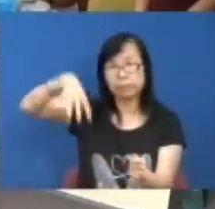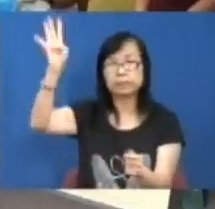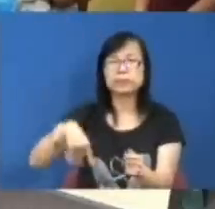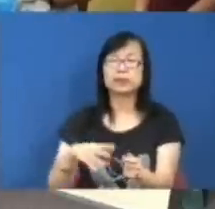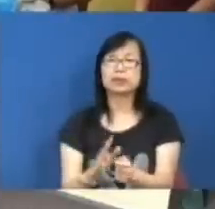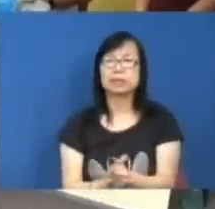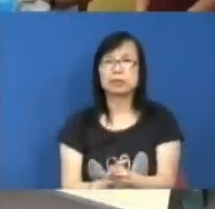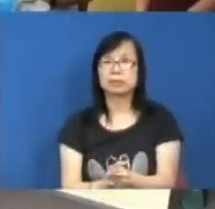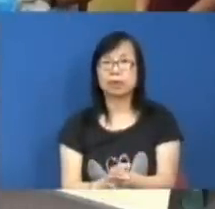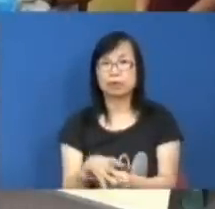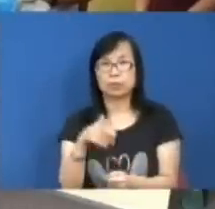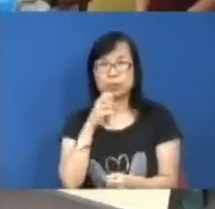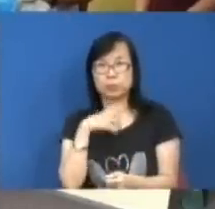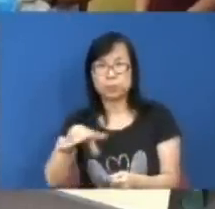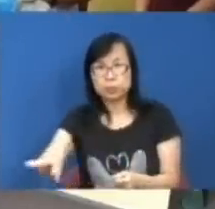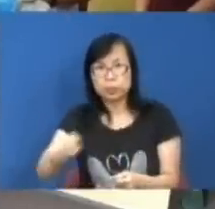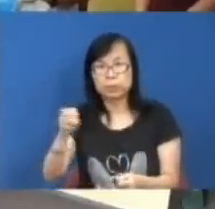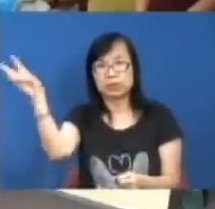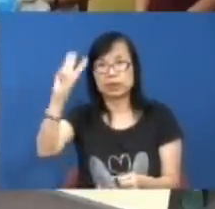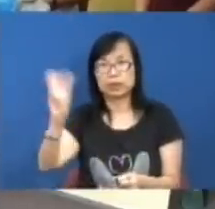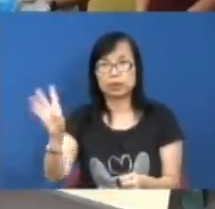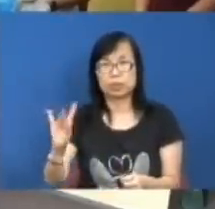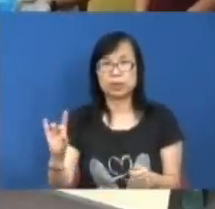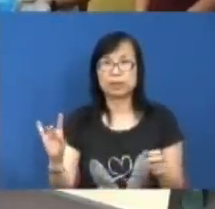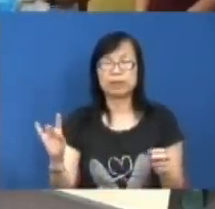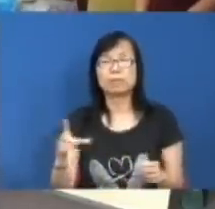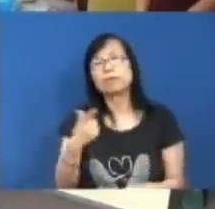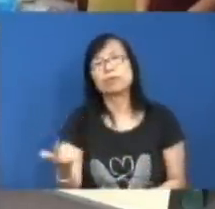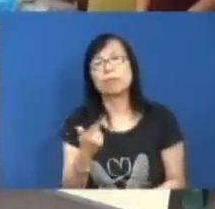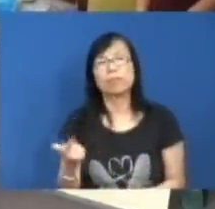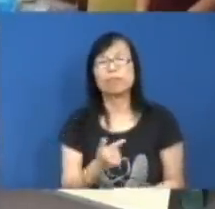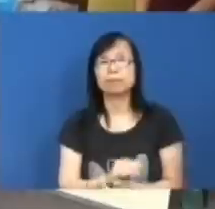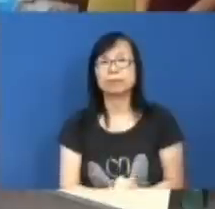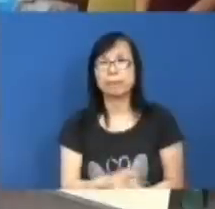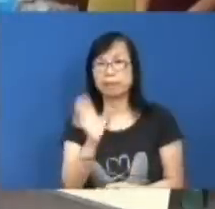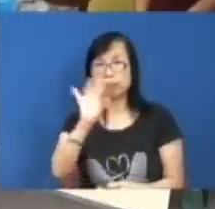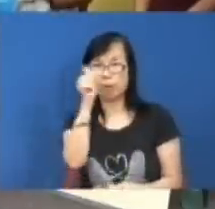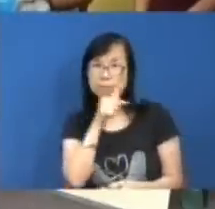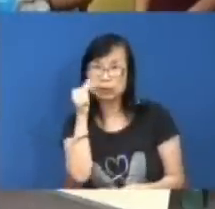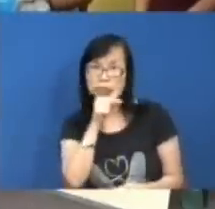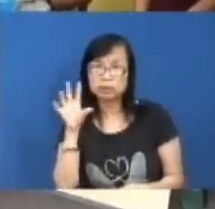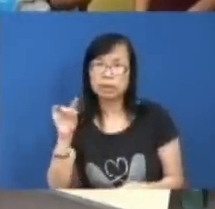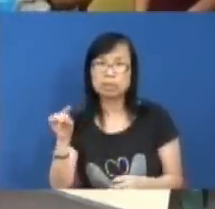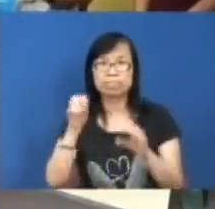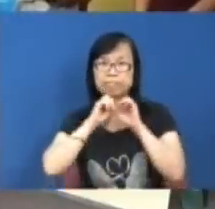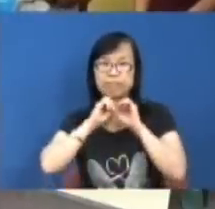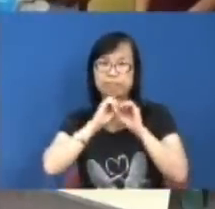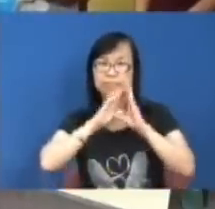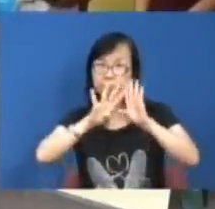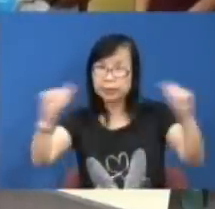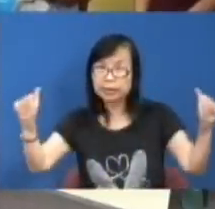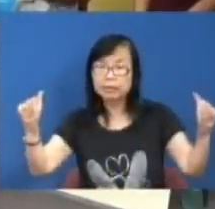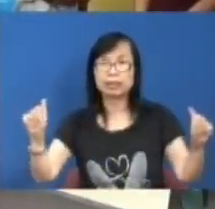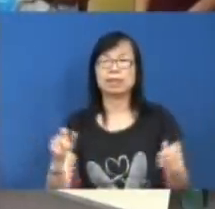集中咧就會採用一啲水劑嘅質地佔多啲啦。咁亦都唔係話油劑完全係淘汰嘅，只不過